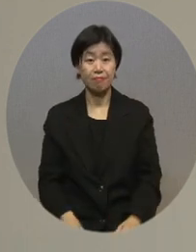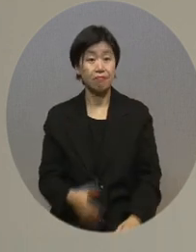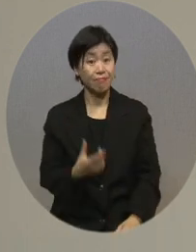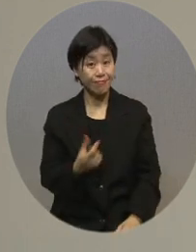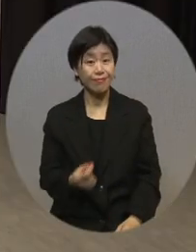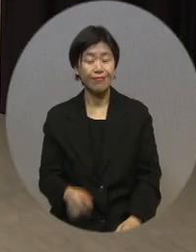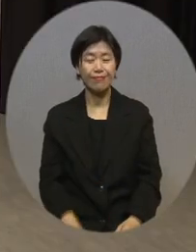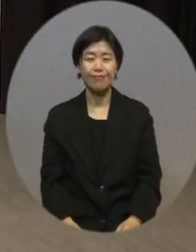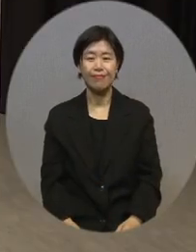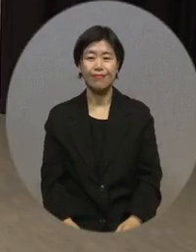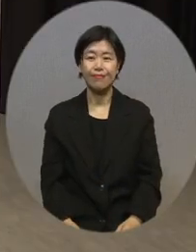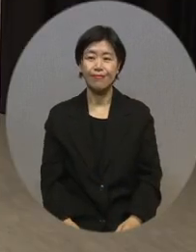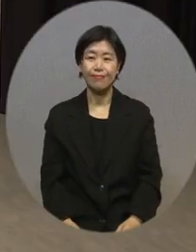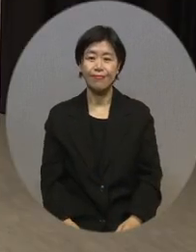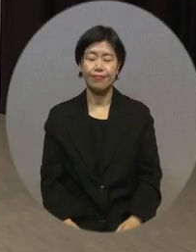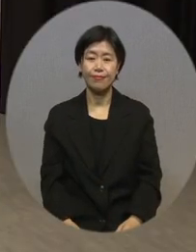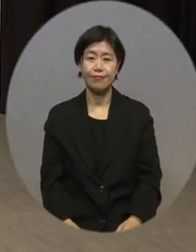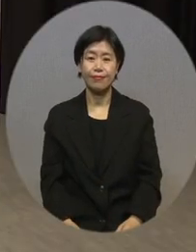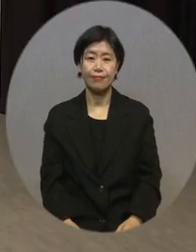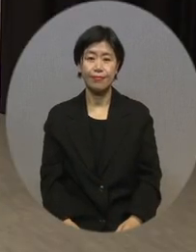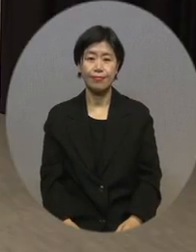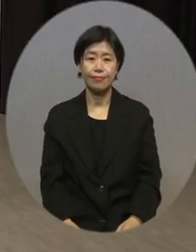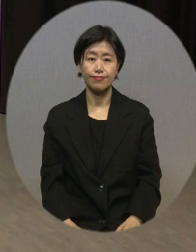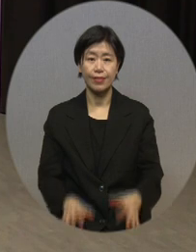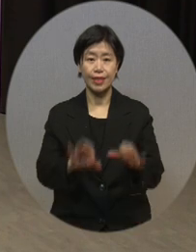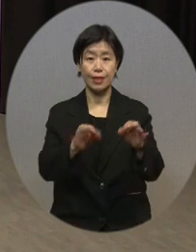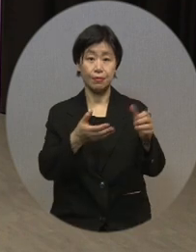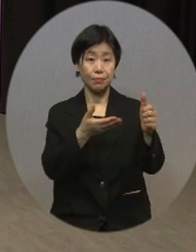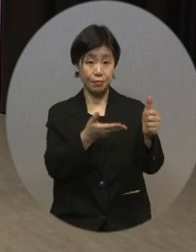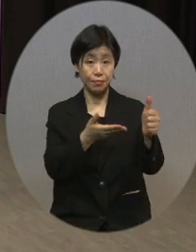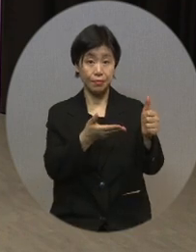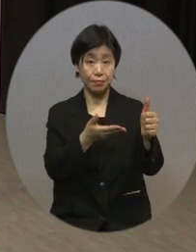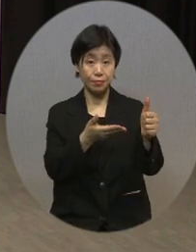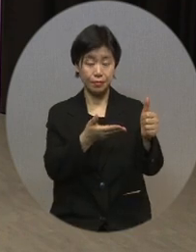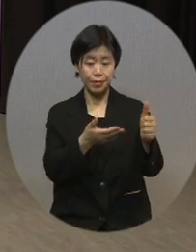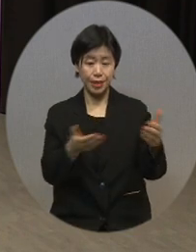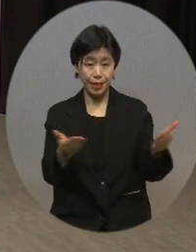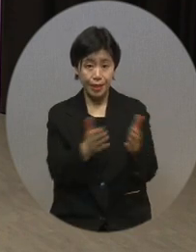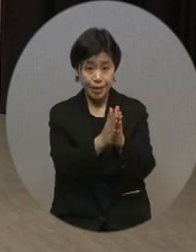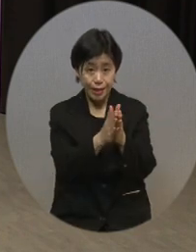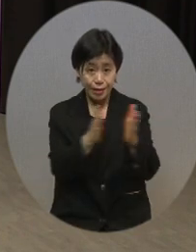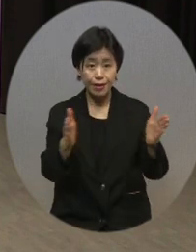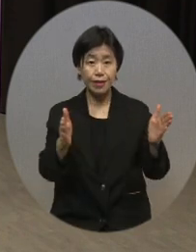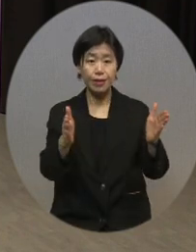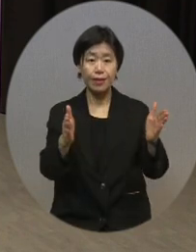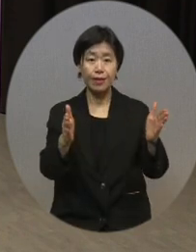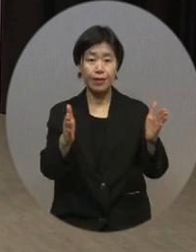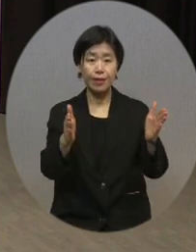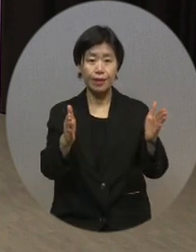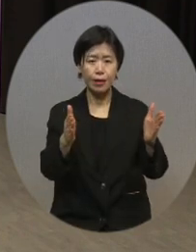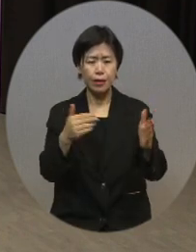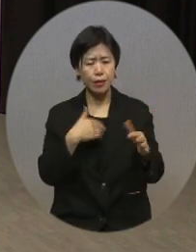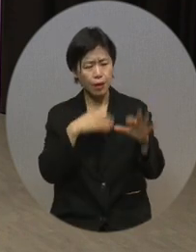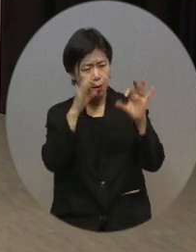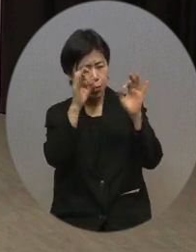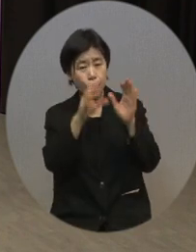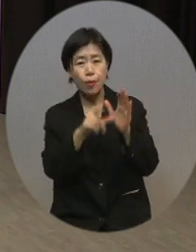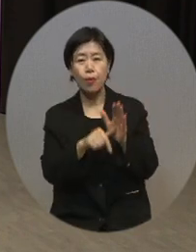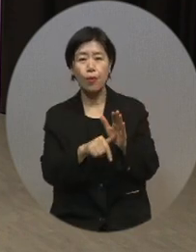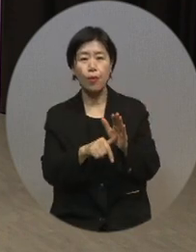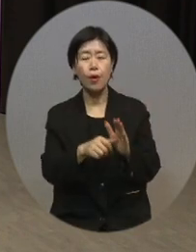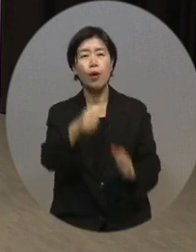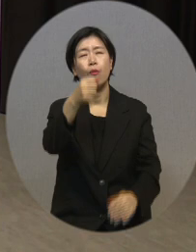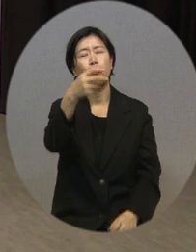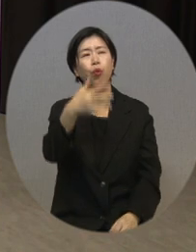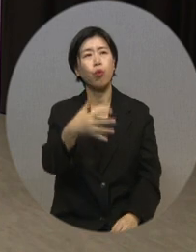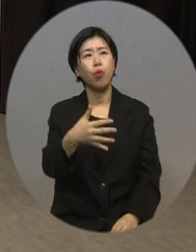예. 김길성 구청장께서 취임을 해가지고 제가 알기로는 몇 가지 큰 일을